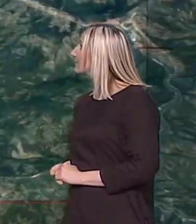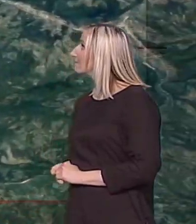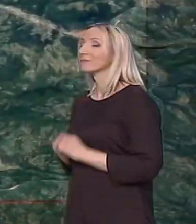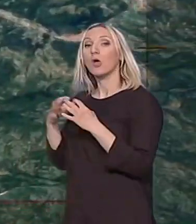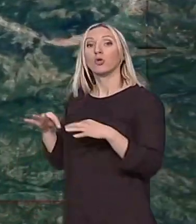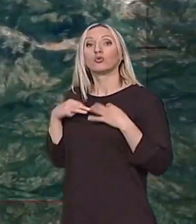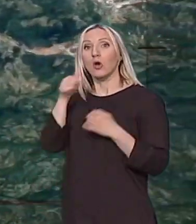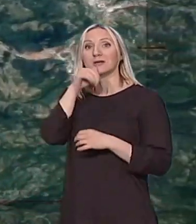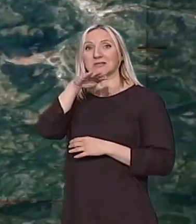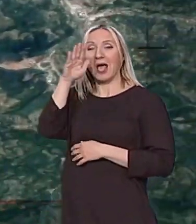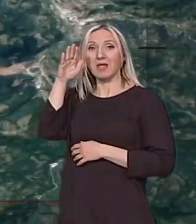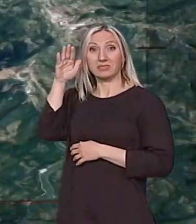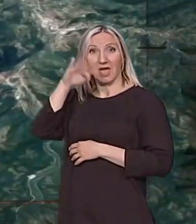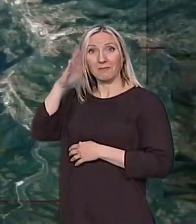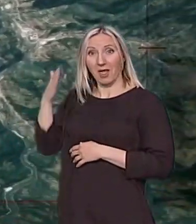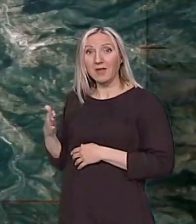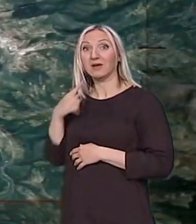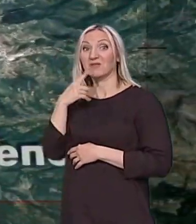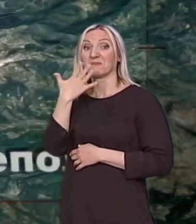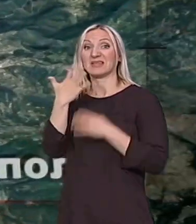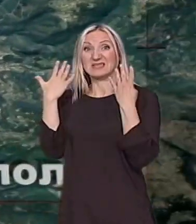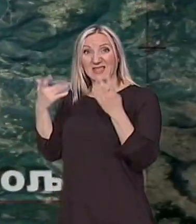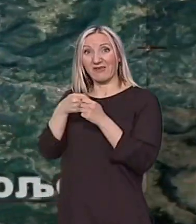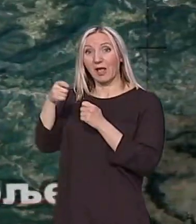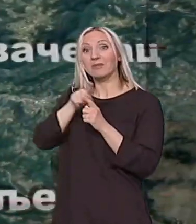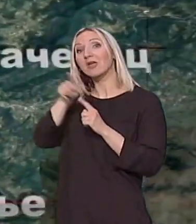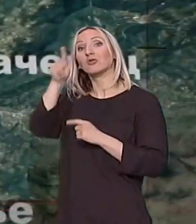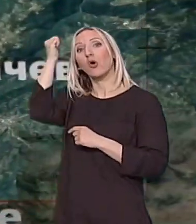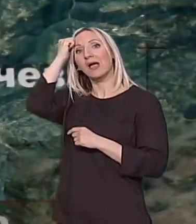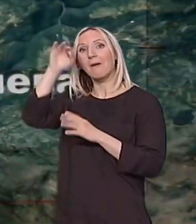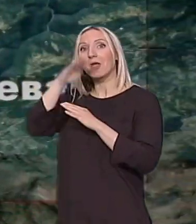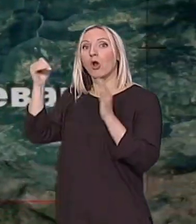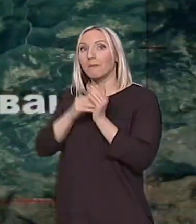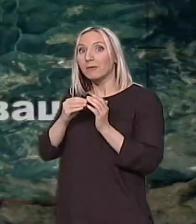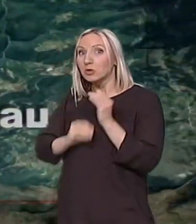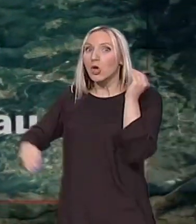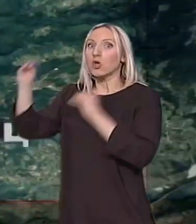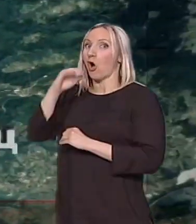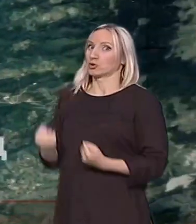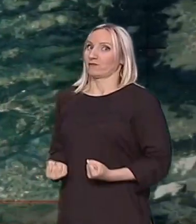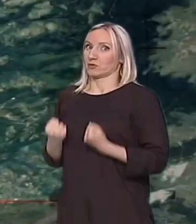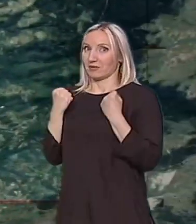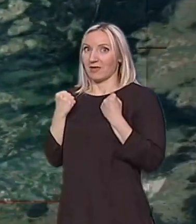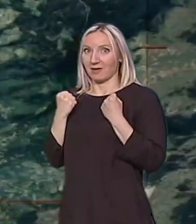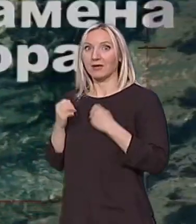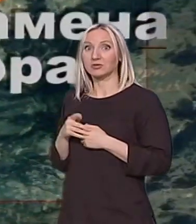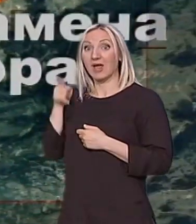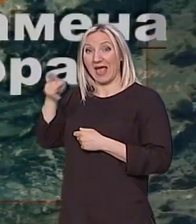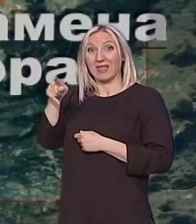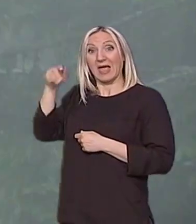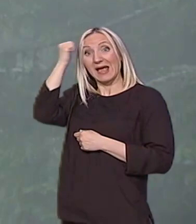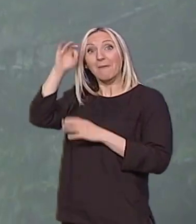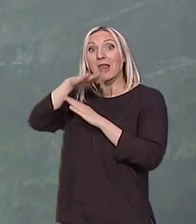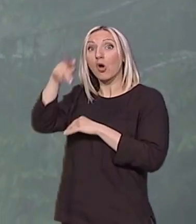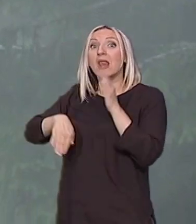Jutro na Zlataru nagovestilo je da će ruta od 59 km do Kamene Gore biti još napornija. Na jednoj od planina sa najviše